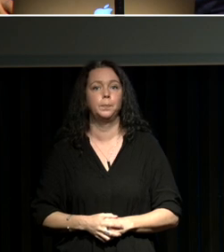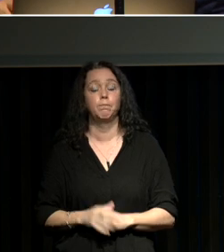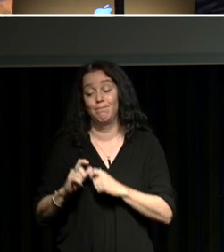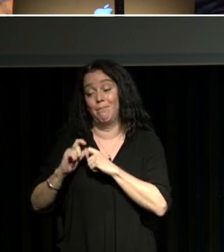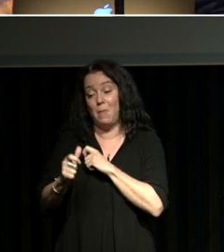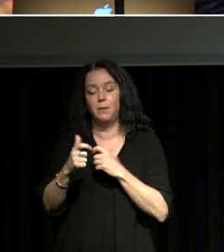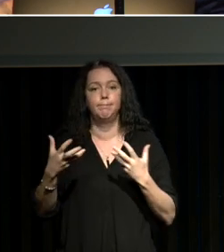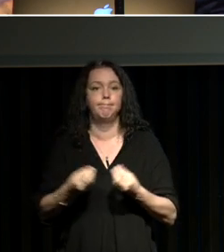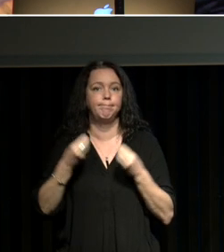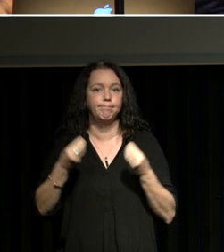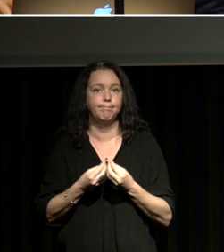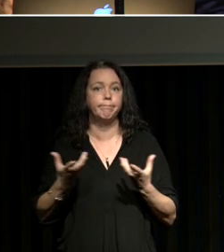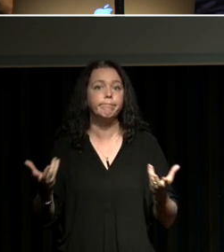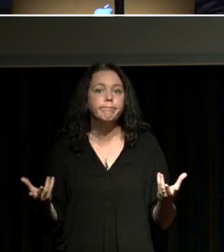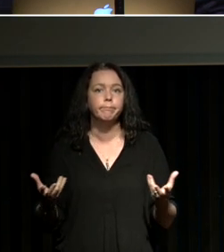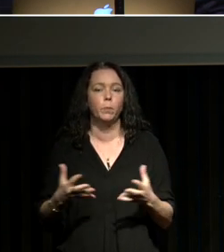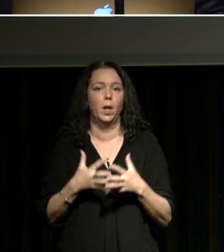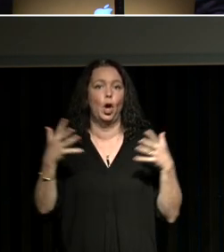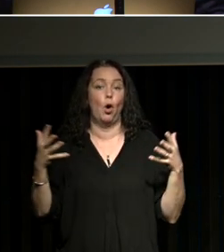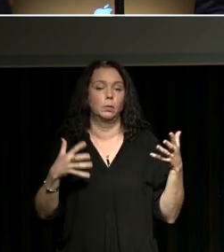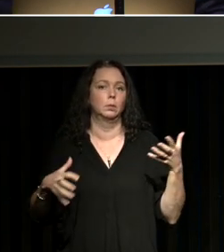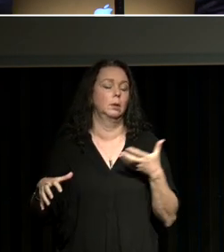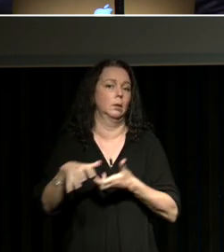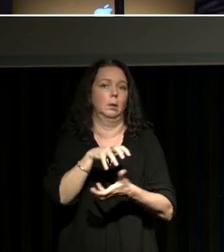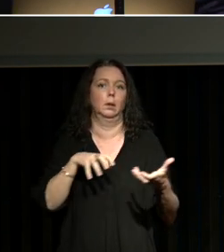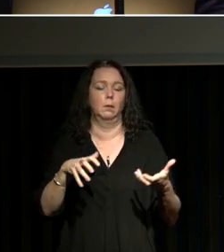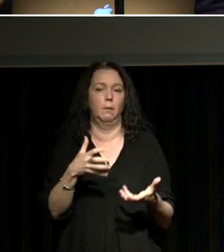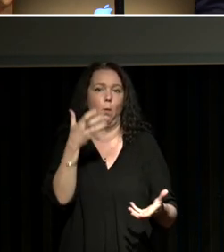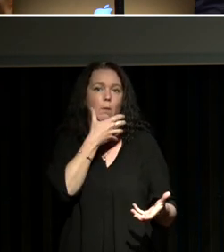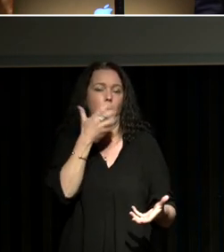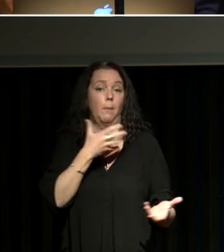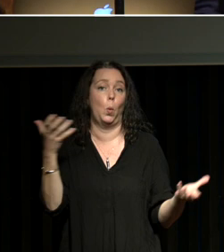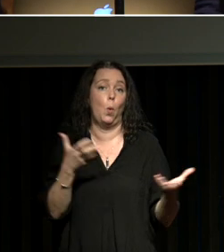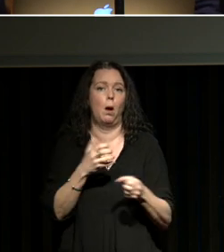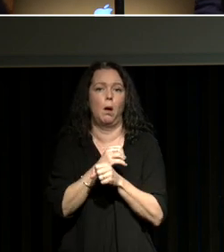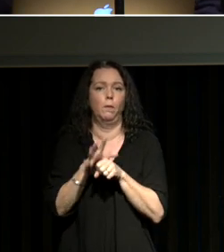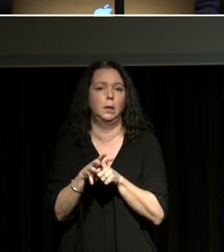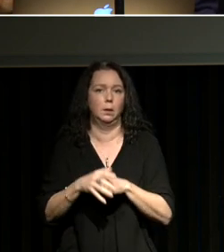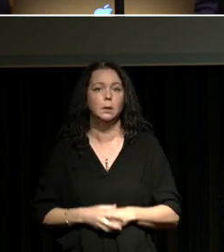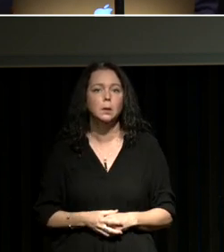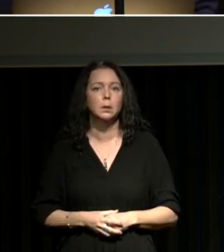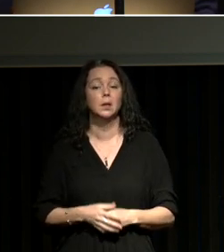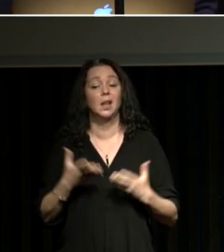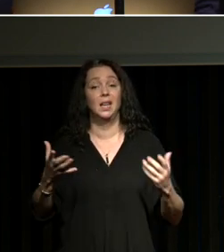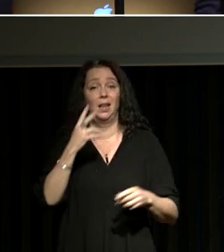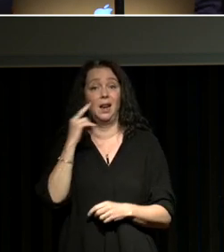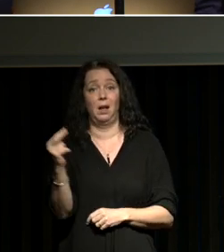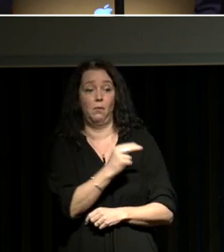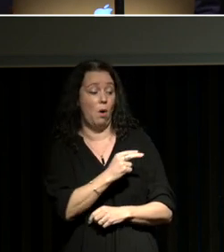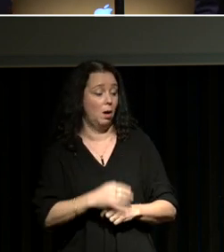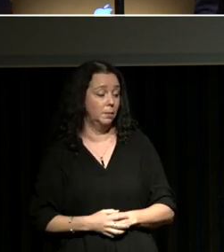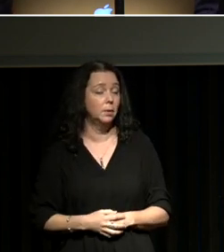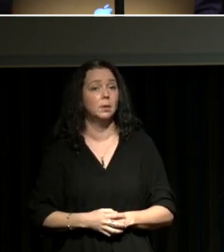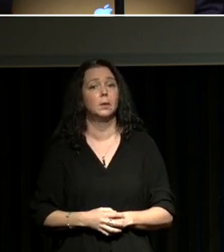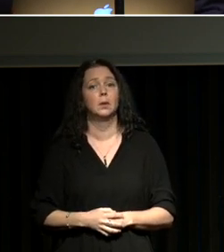malheureusement, est survenue la grande catastrophe. La grande catastrophe, c'est quoi? C'est le Covid. Et donc là, vous voyez effectivement par